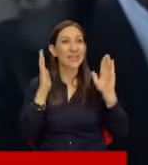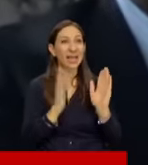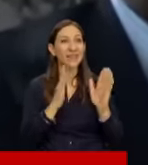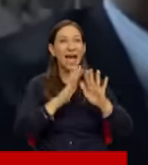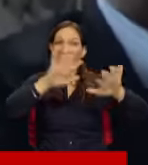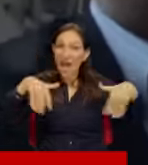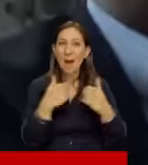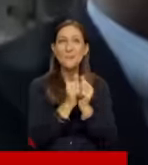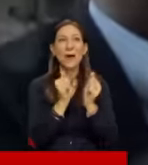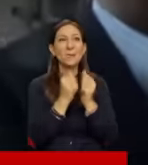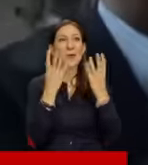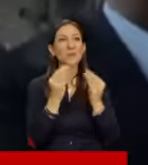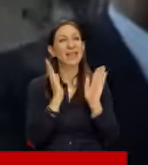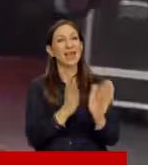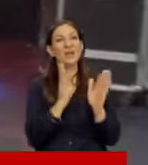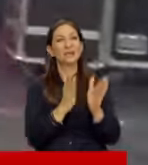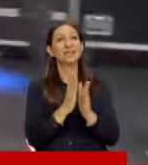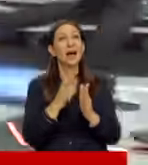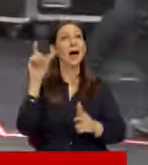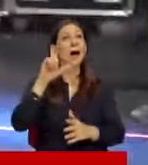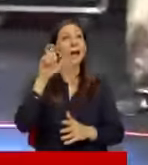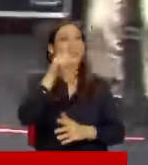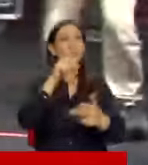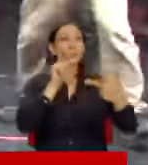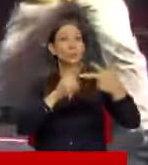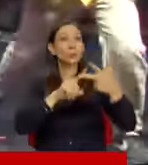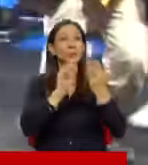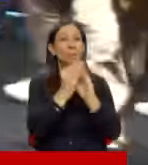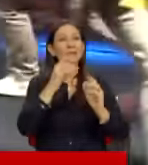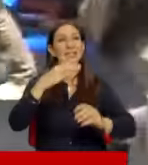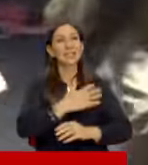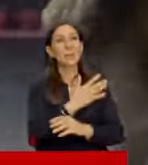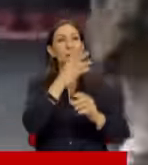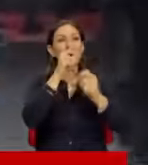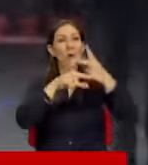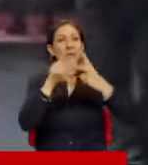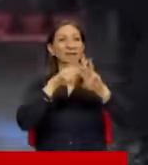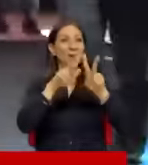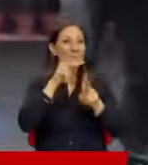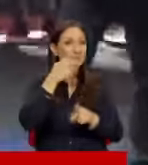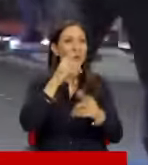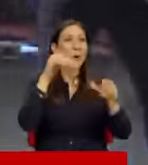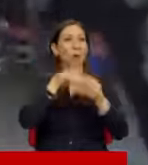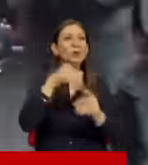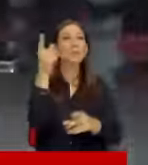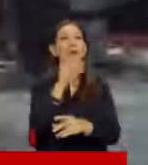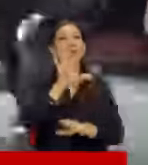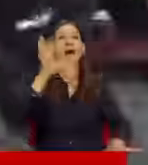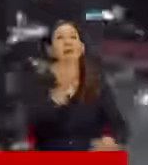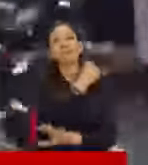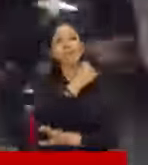Hep beraber olmaya devam edeceğiz. Aydın'da 3. dönem seçilen CHP'li Özlem Çerçioğlu oyların %50'sini